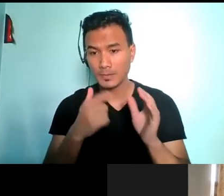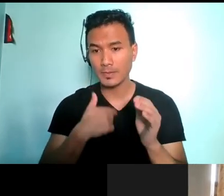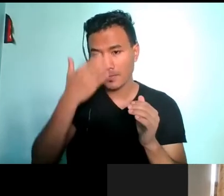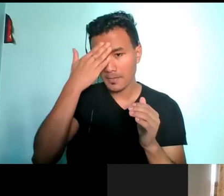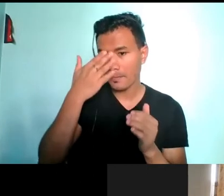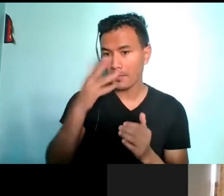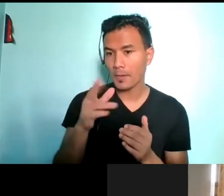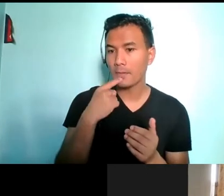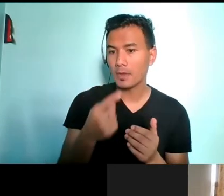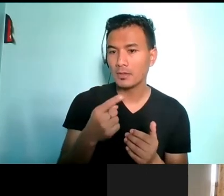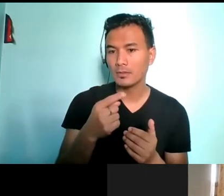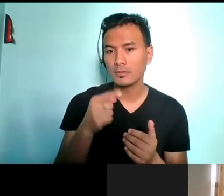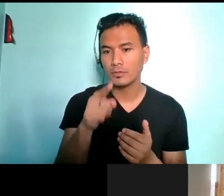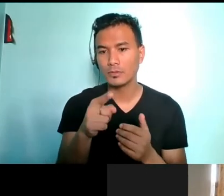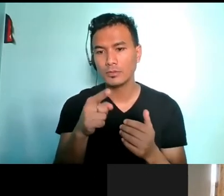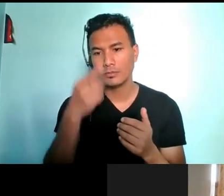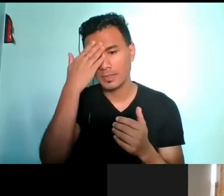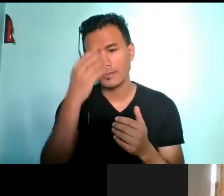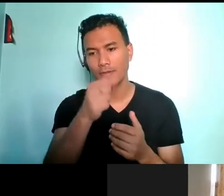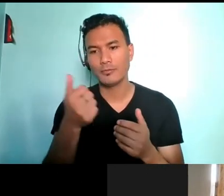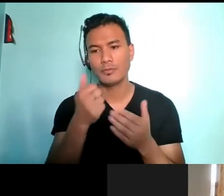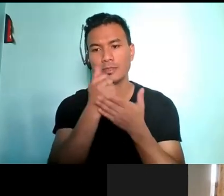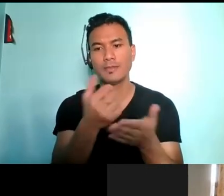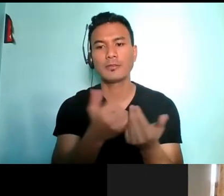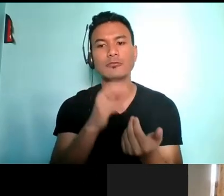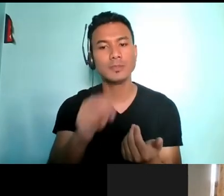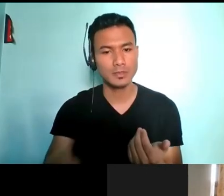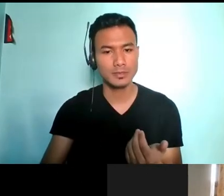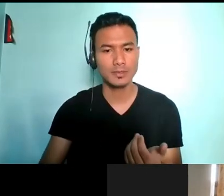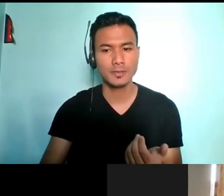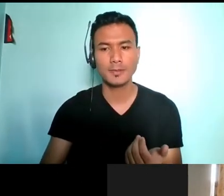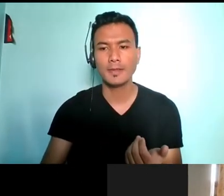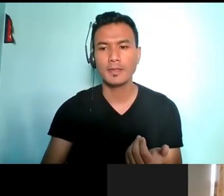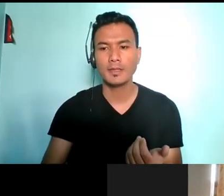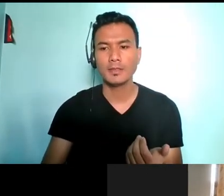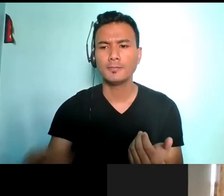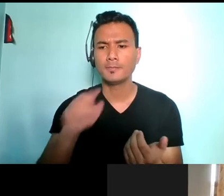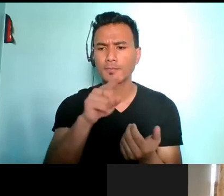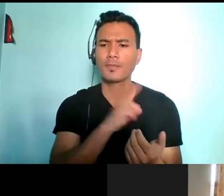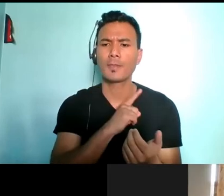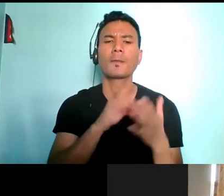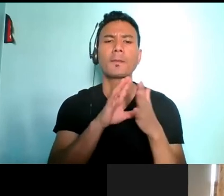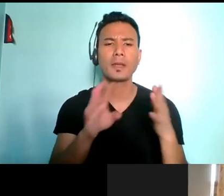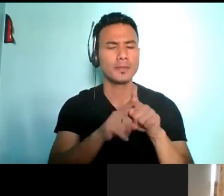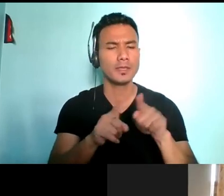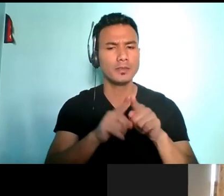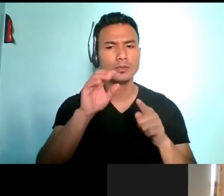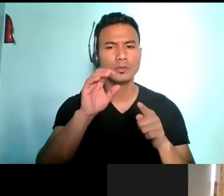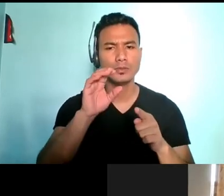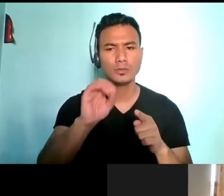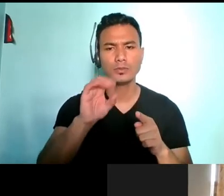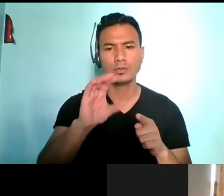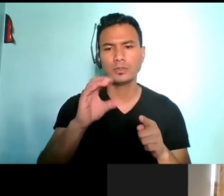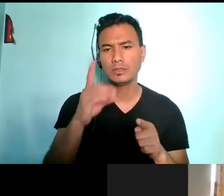भनेदेखि त मेरो सेवा अरूले गर्नुपर्छ नि त त्यसपछि त मेरो भ्यालु नै हुँदैन भनेर त्यो डरको कारणले गर्दाखेरि ओसिडी अब्सेसन